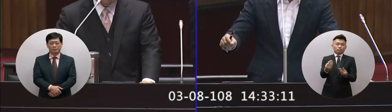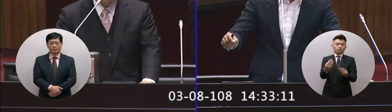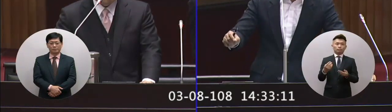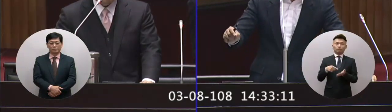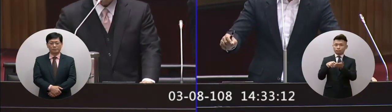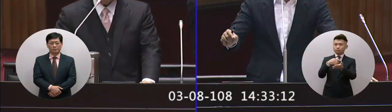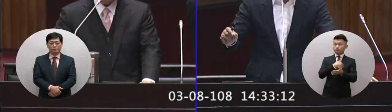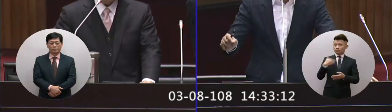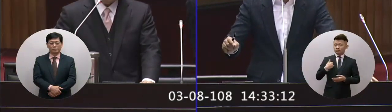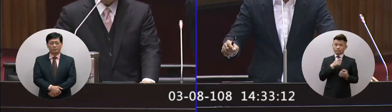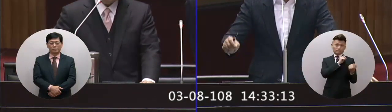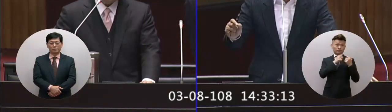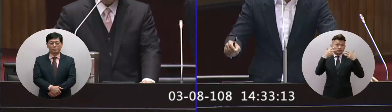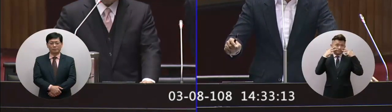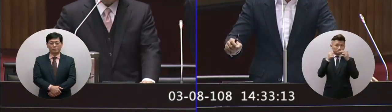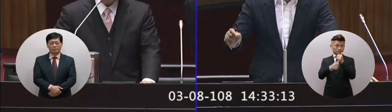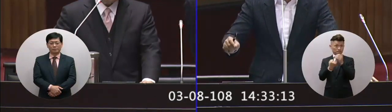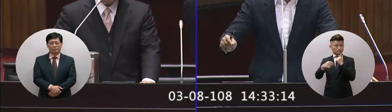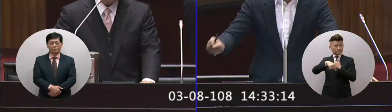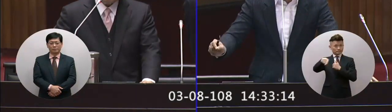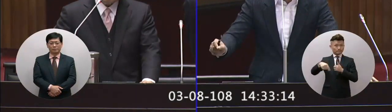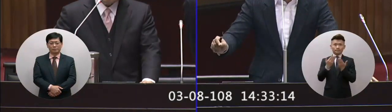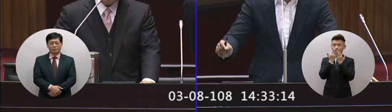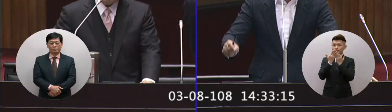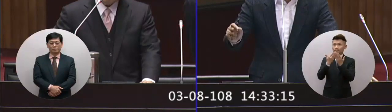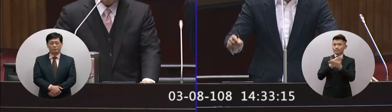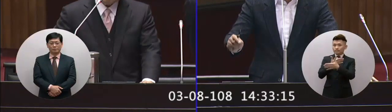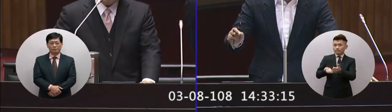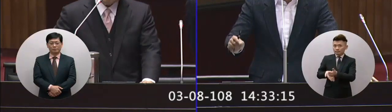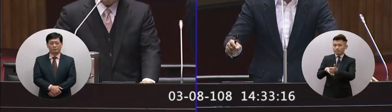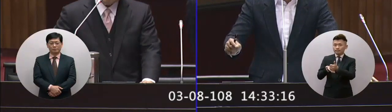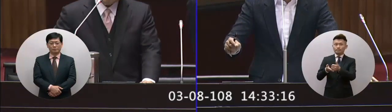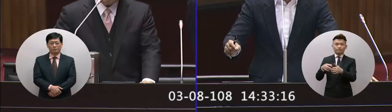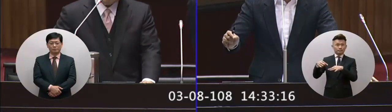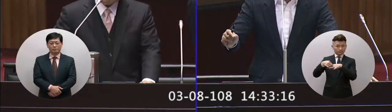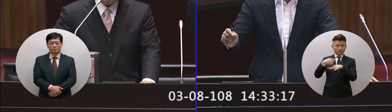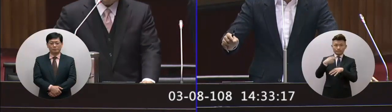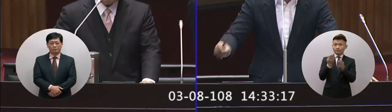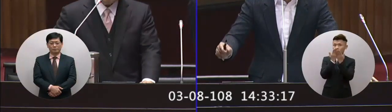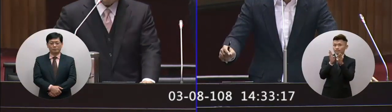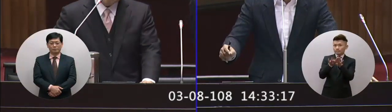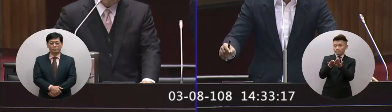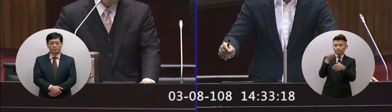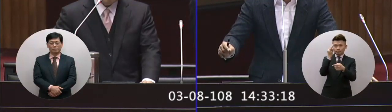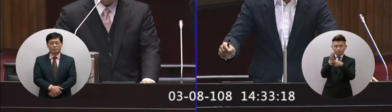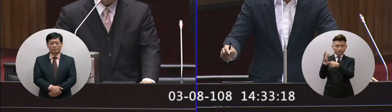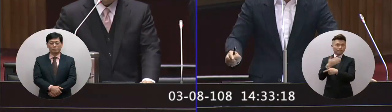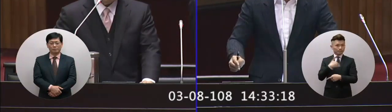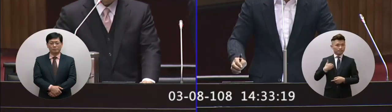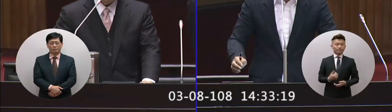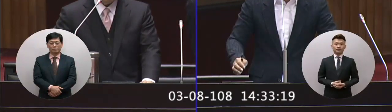最近的原住民的子弟基本上他不只有就學獎助金他連學習雜費都可以部分的減免